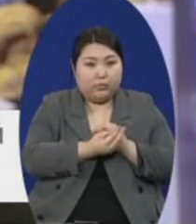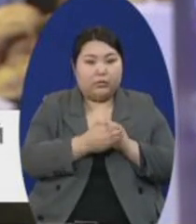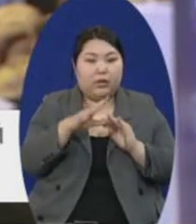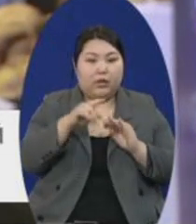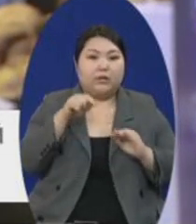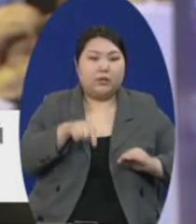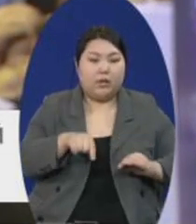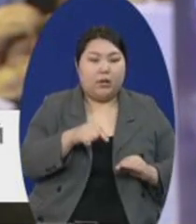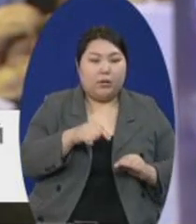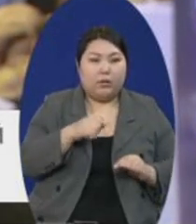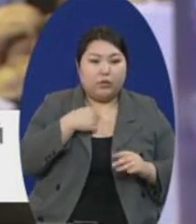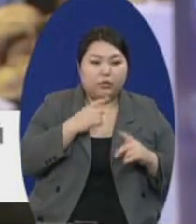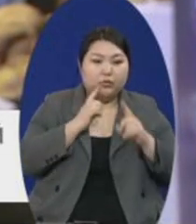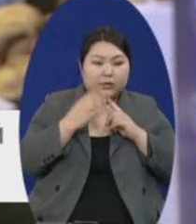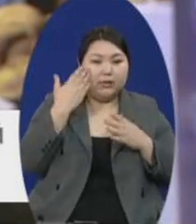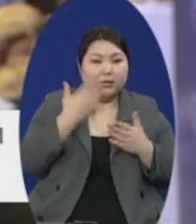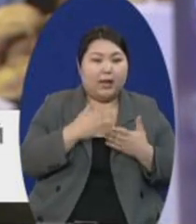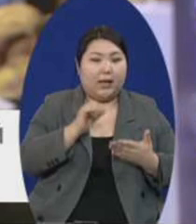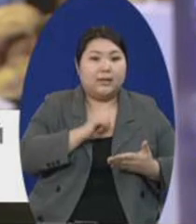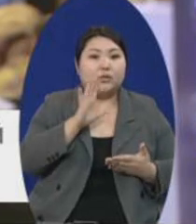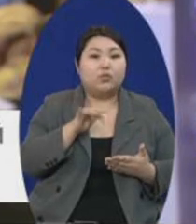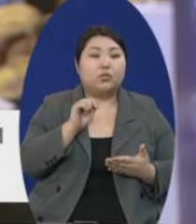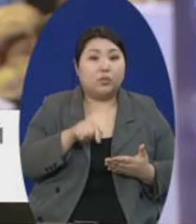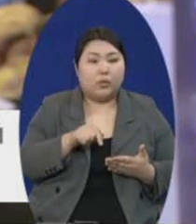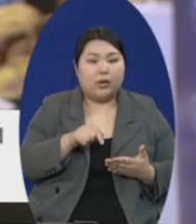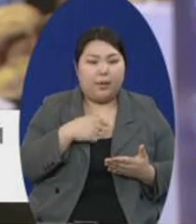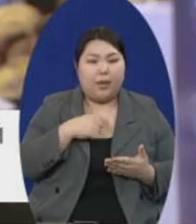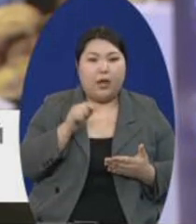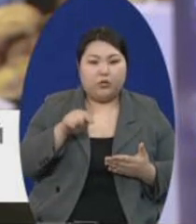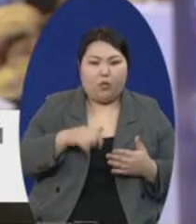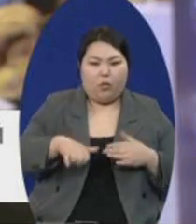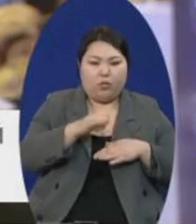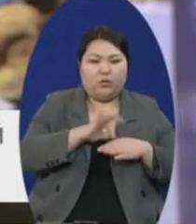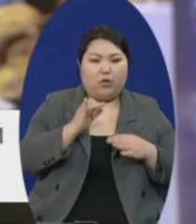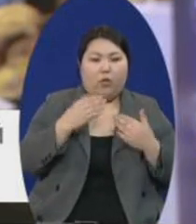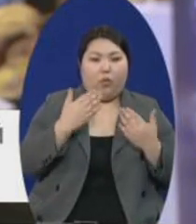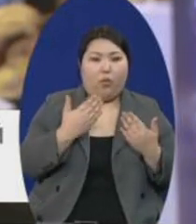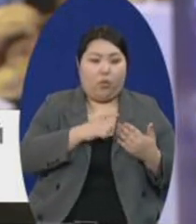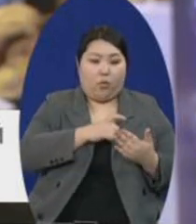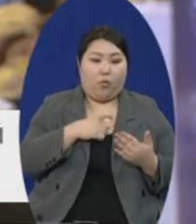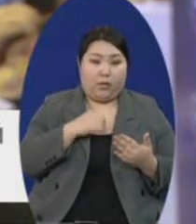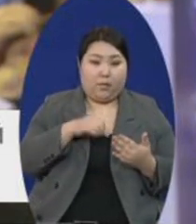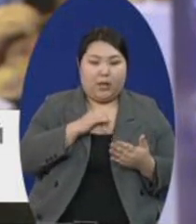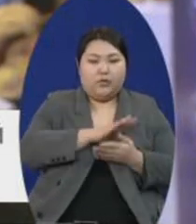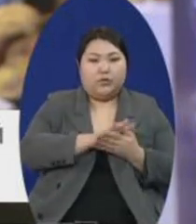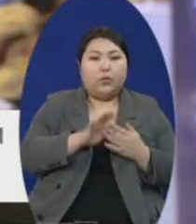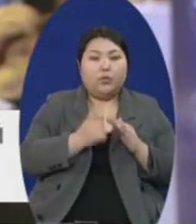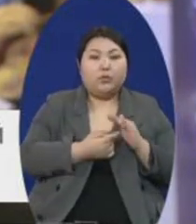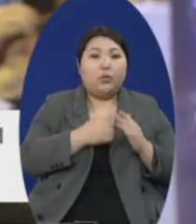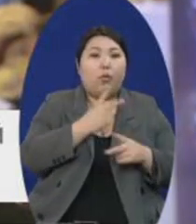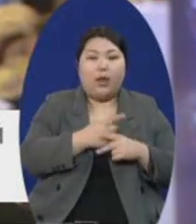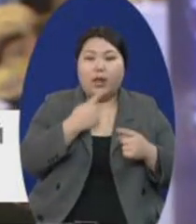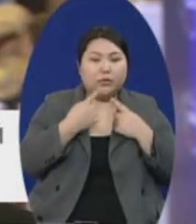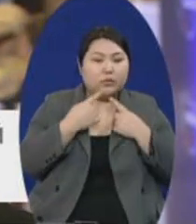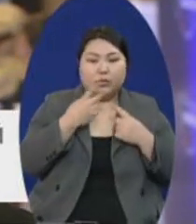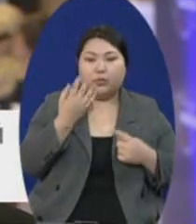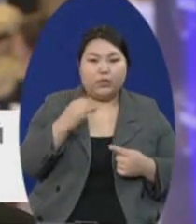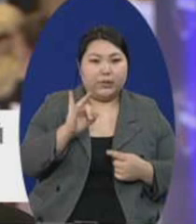энэ зүйлдэх сонсолтуулгаар энэ улсын хуулийн үйлчлэгсэн гэсэн. Шин үндсэн хууль хилцэхгүй